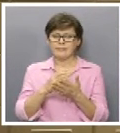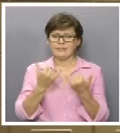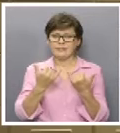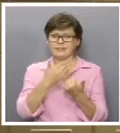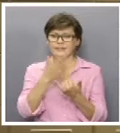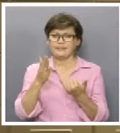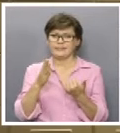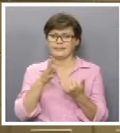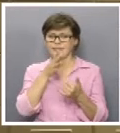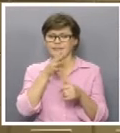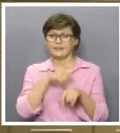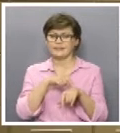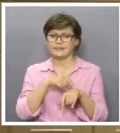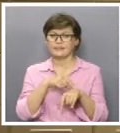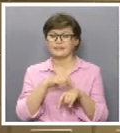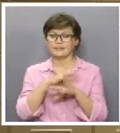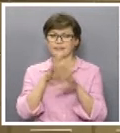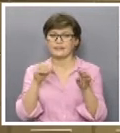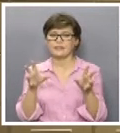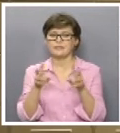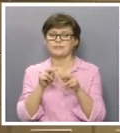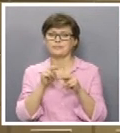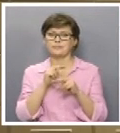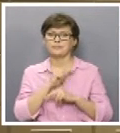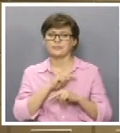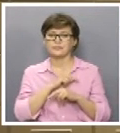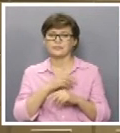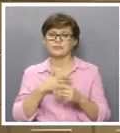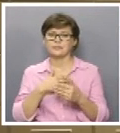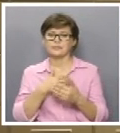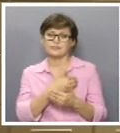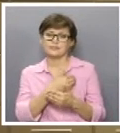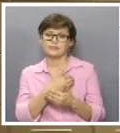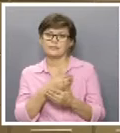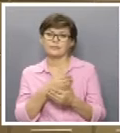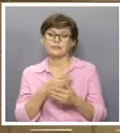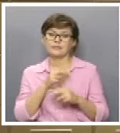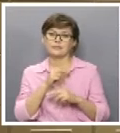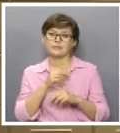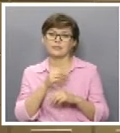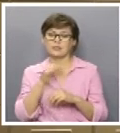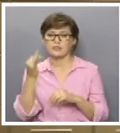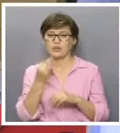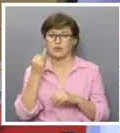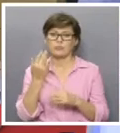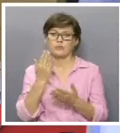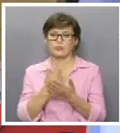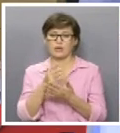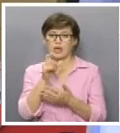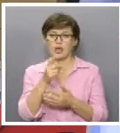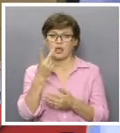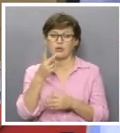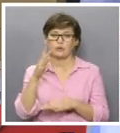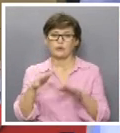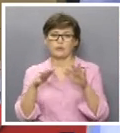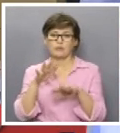Біз кез келген бізбен қарым-қатынас етуге, ынтымақтастық жасауға қызығушылық білдірген екінші деңгейлі